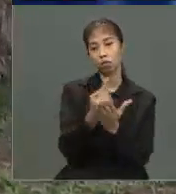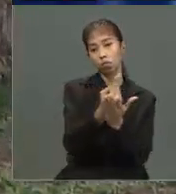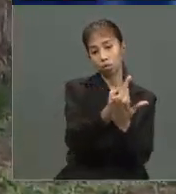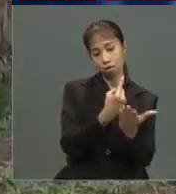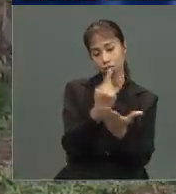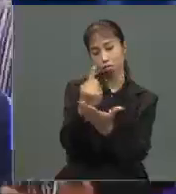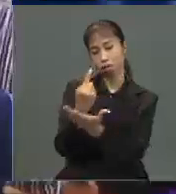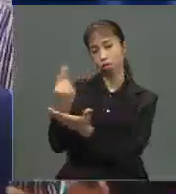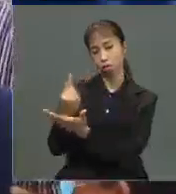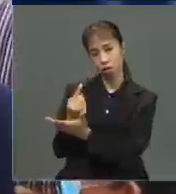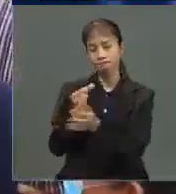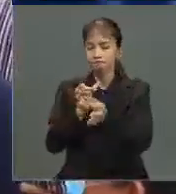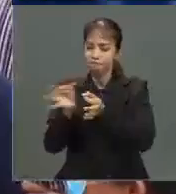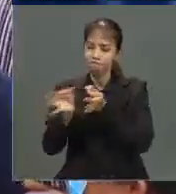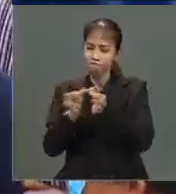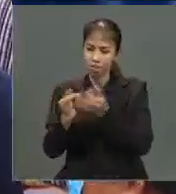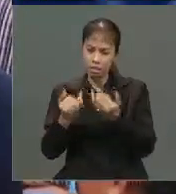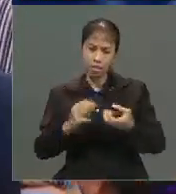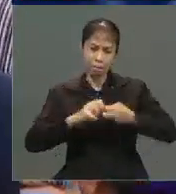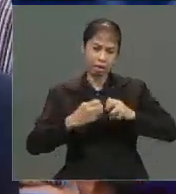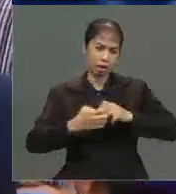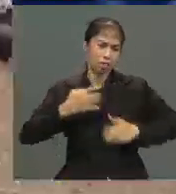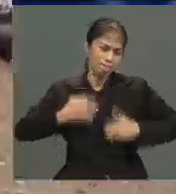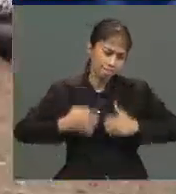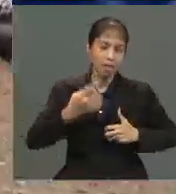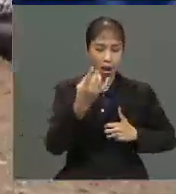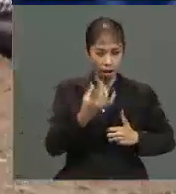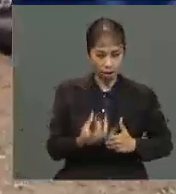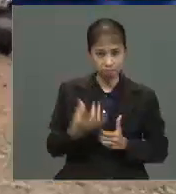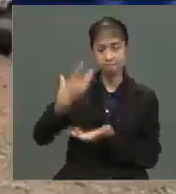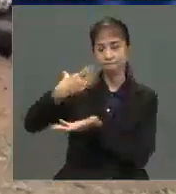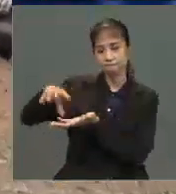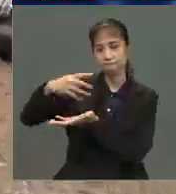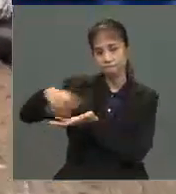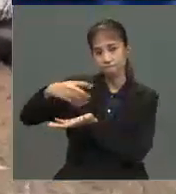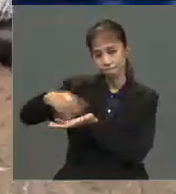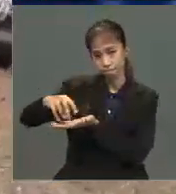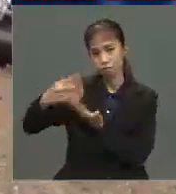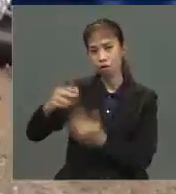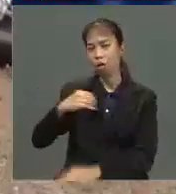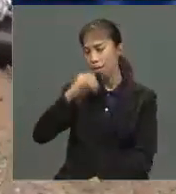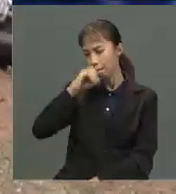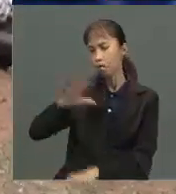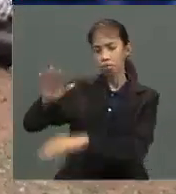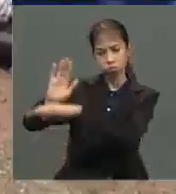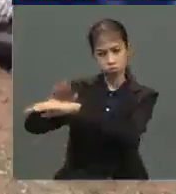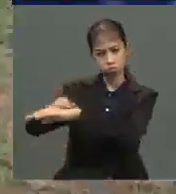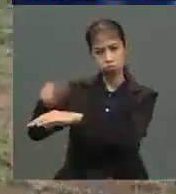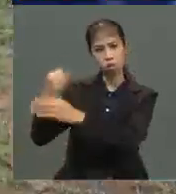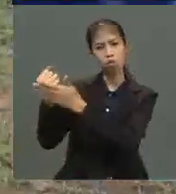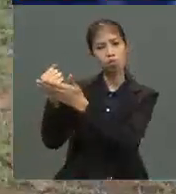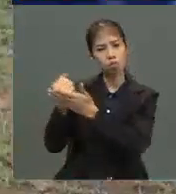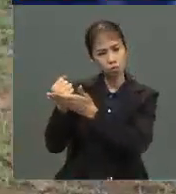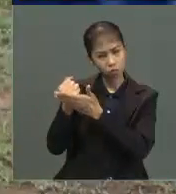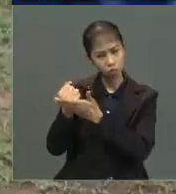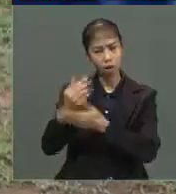านในแต่ละตำบลได้ชี้แจงความเดือดร้อนของพื้นที่ของตนเองพร้อมเรียกร้องให้มีการแก้ไขปัญหาให้ส่งน้ำเข้า